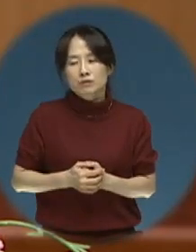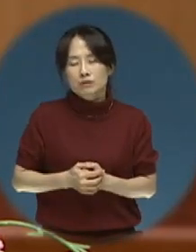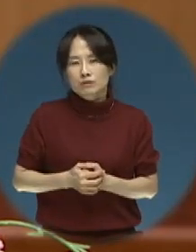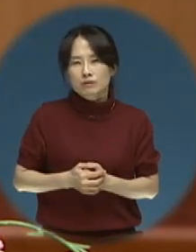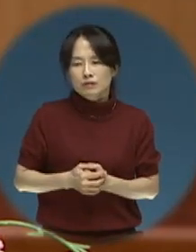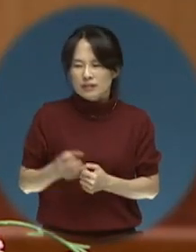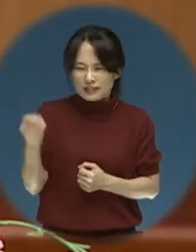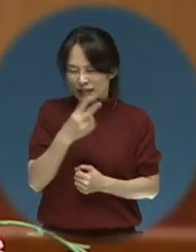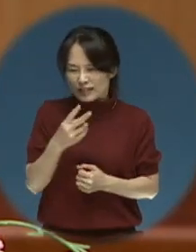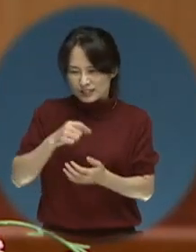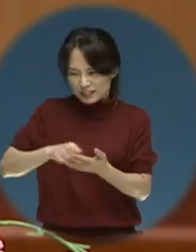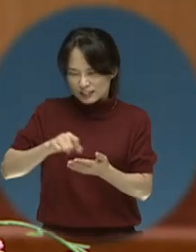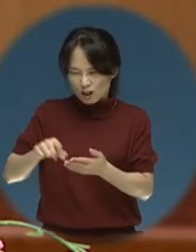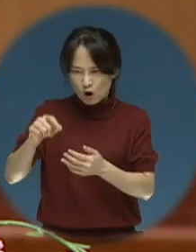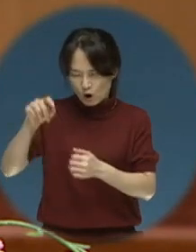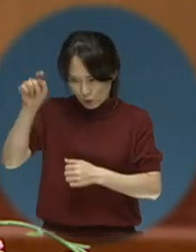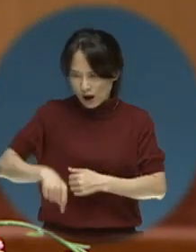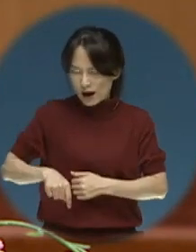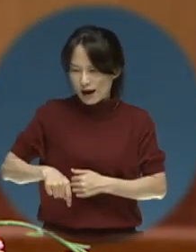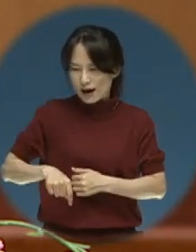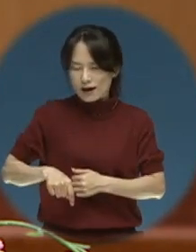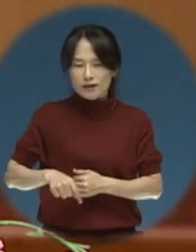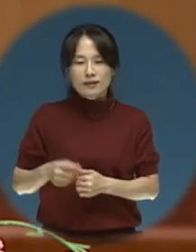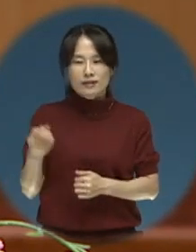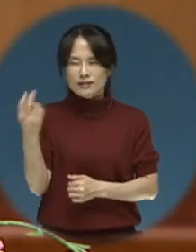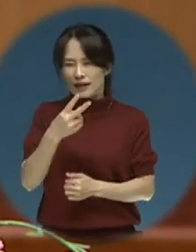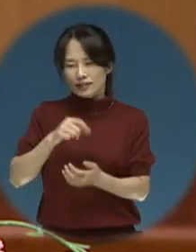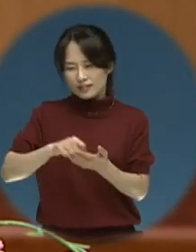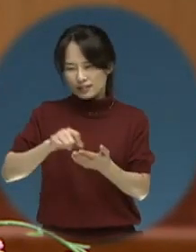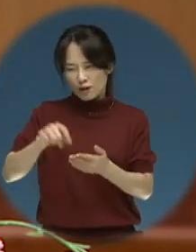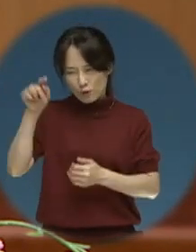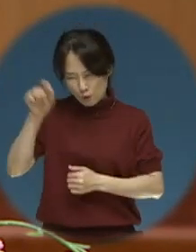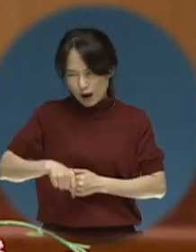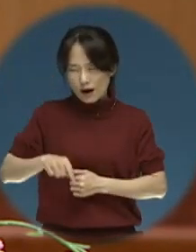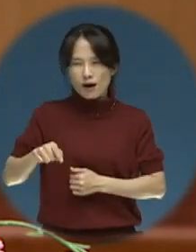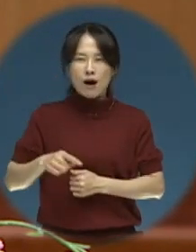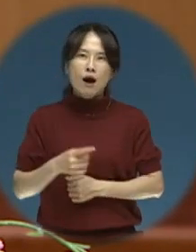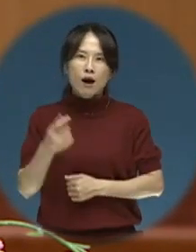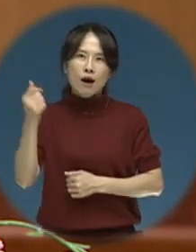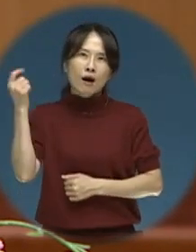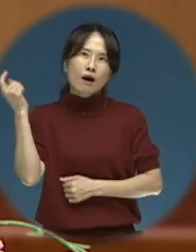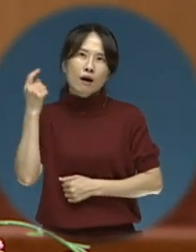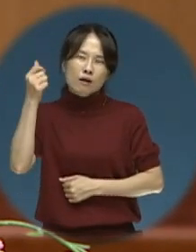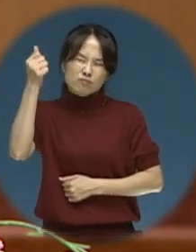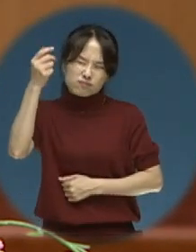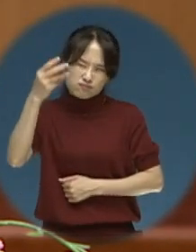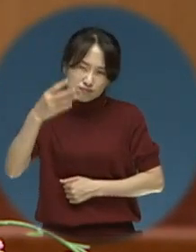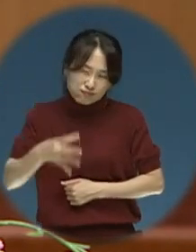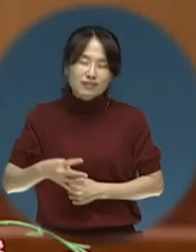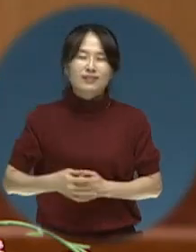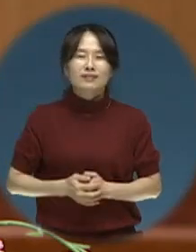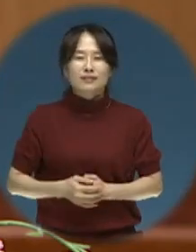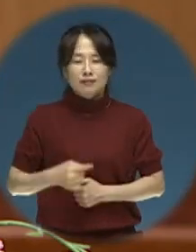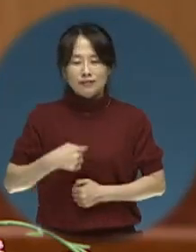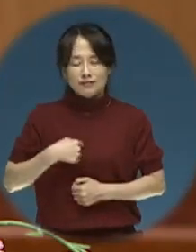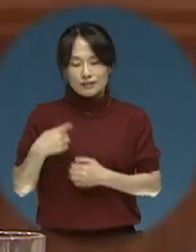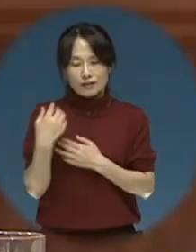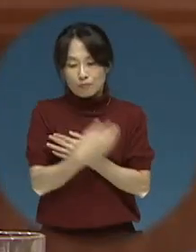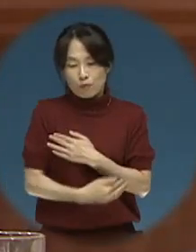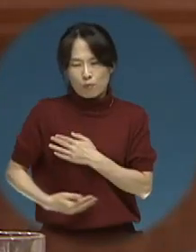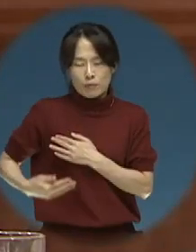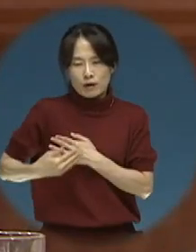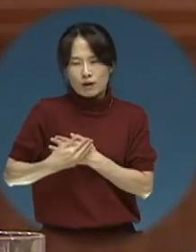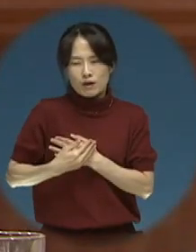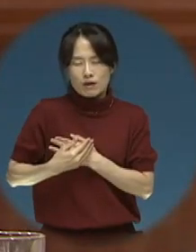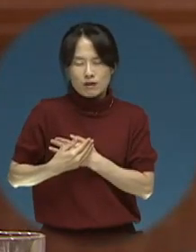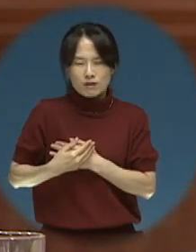있거든요. 네. 그래서 다시 써와 이 소리를 많이 이제 들었는데 네. 제 몸에 각인돼 있습니다. 그